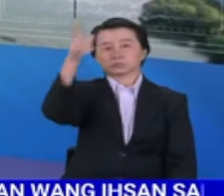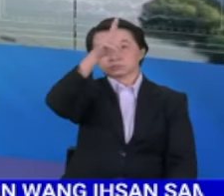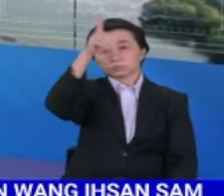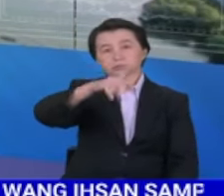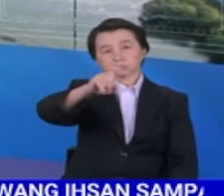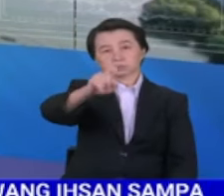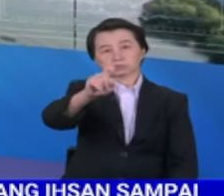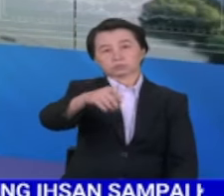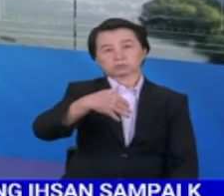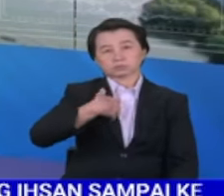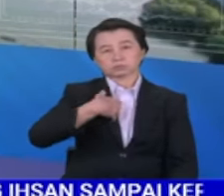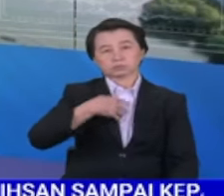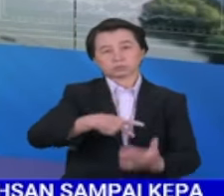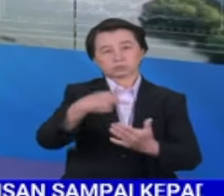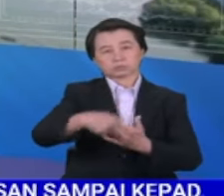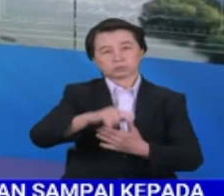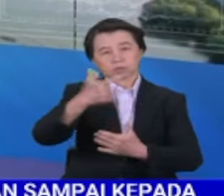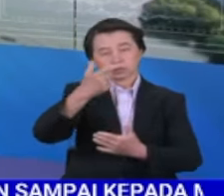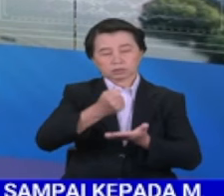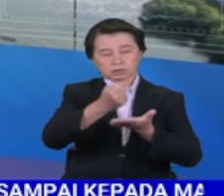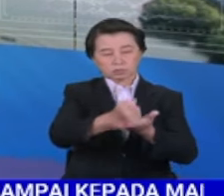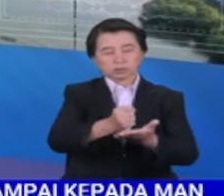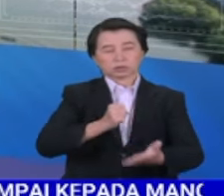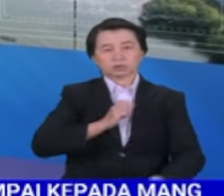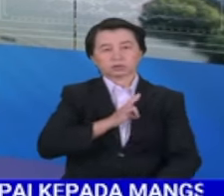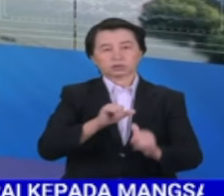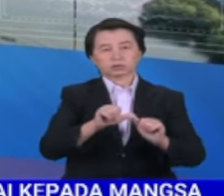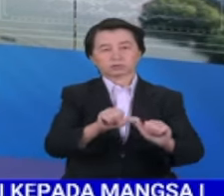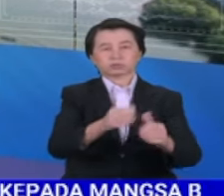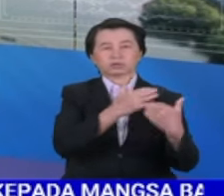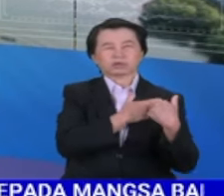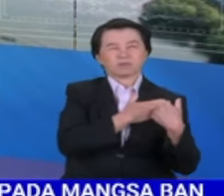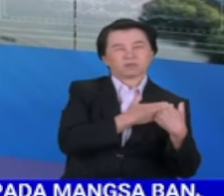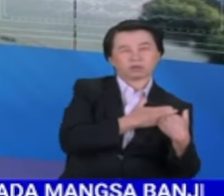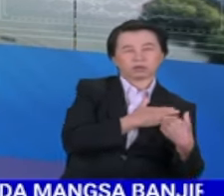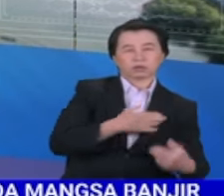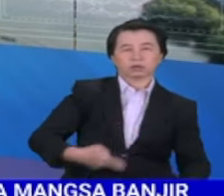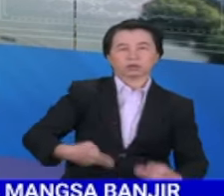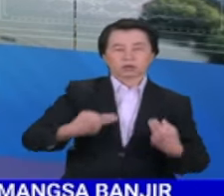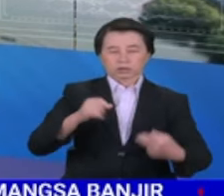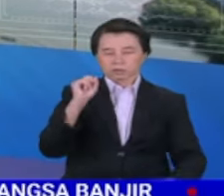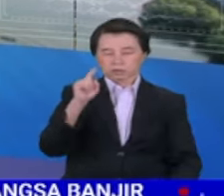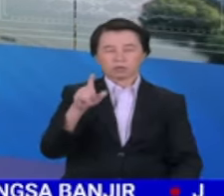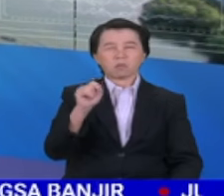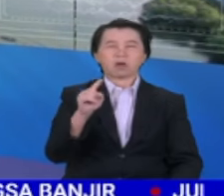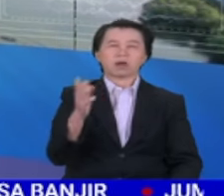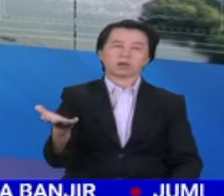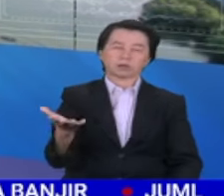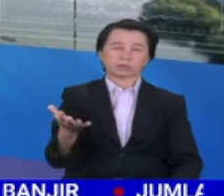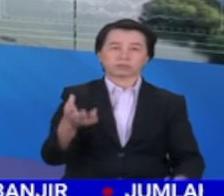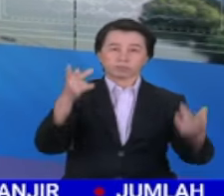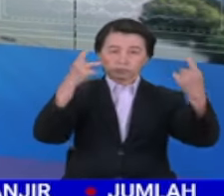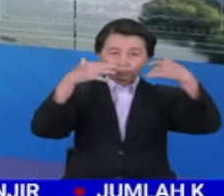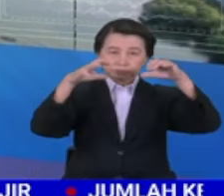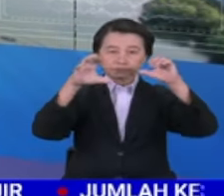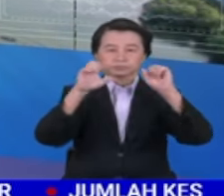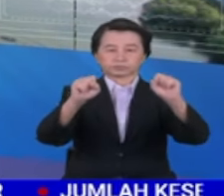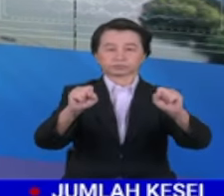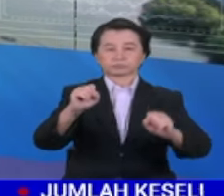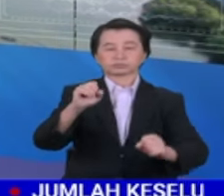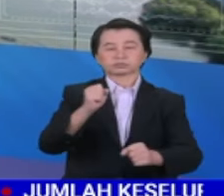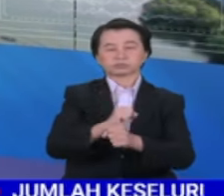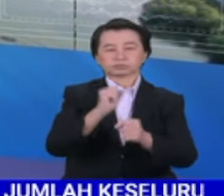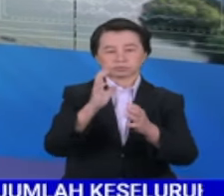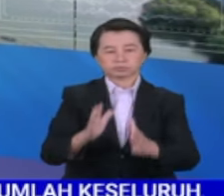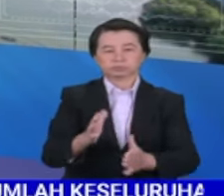menjadikan inisiatif Lain bagi membantu penjara awam daripada terus terbeban dengan kaus orang hidup yang semakin meningkat presiden kongres kesatuan